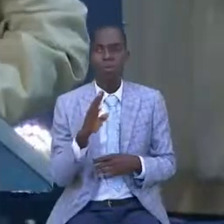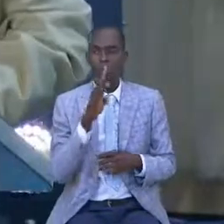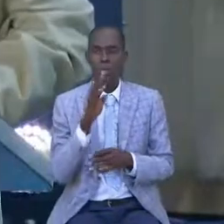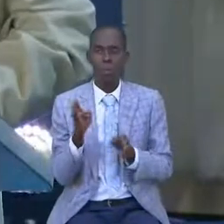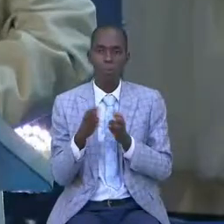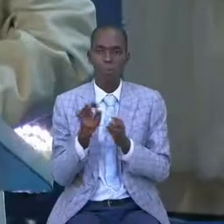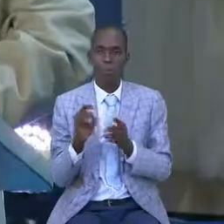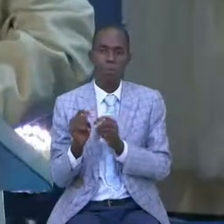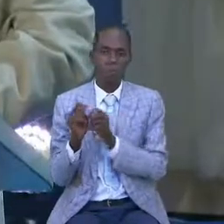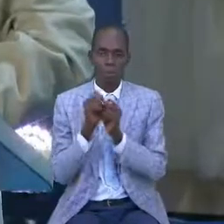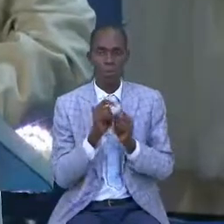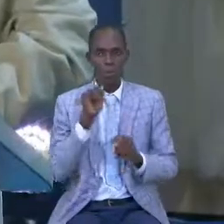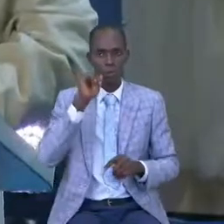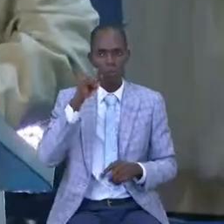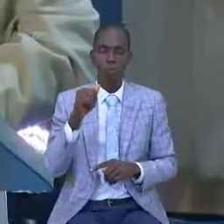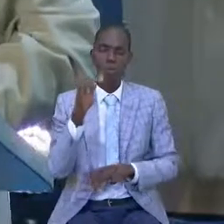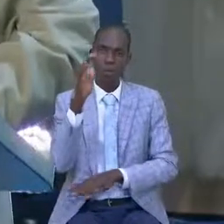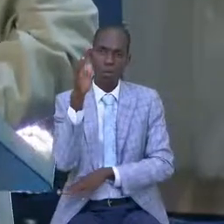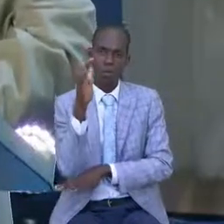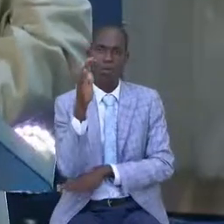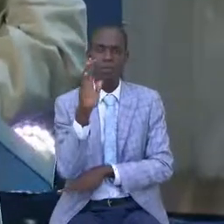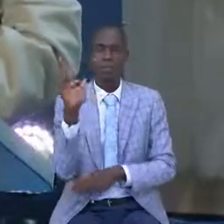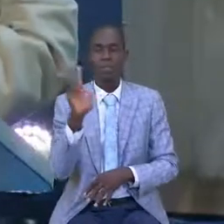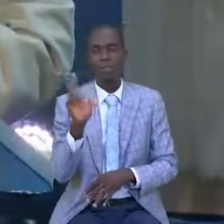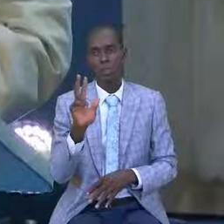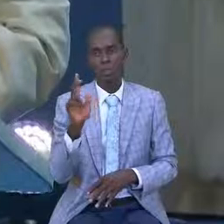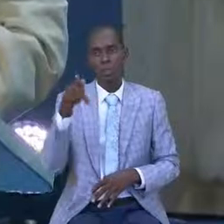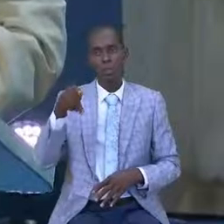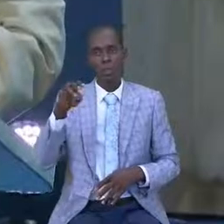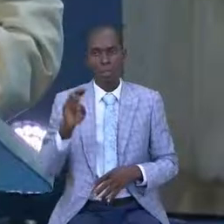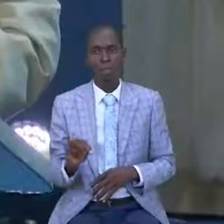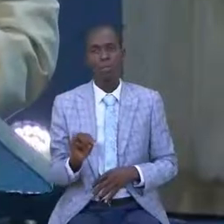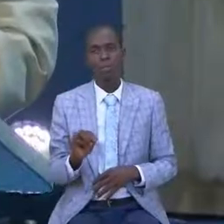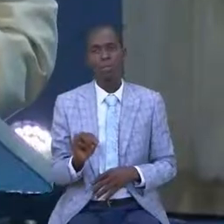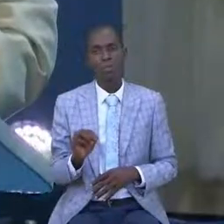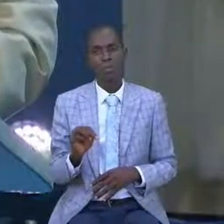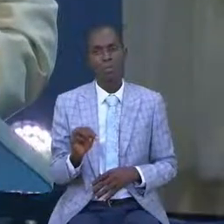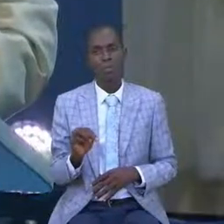qui sont sur le champ de la croisade demain.